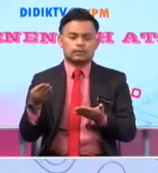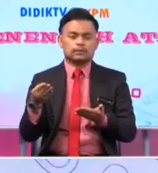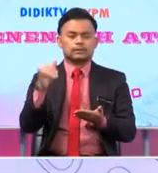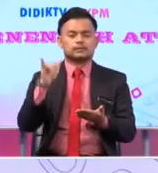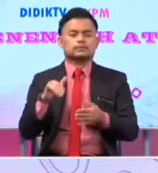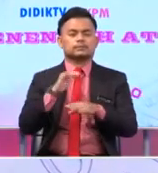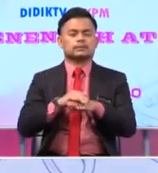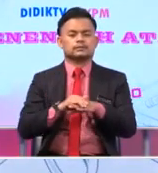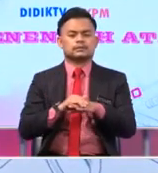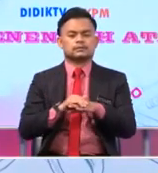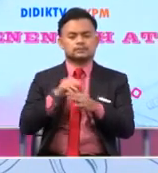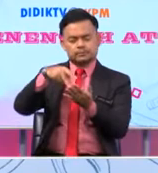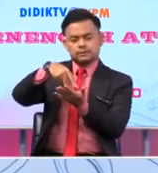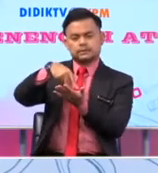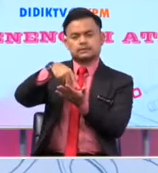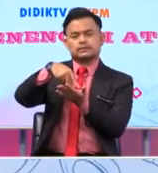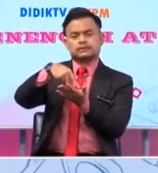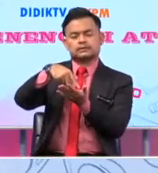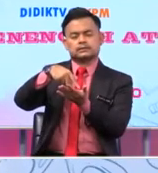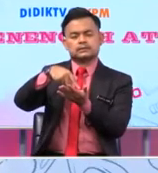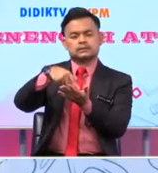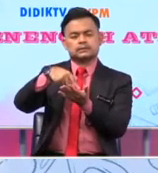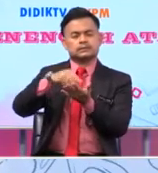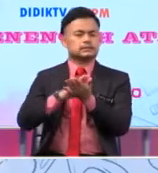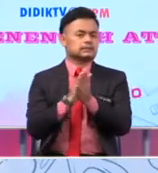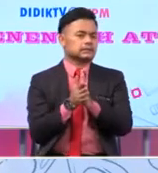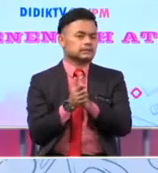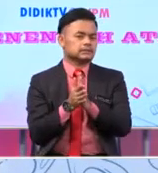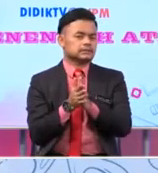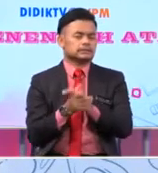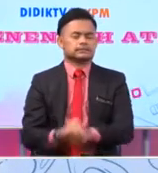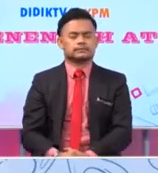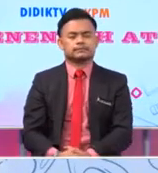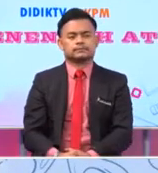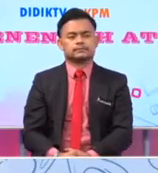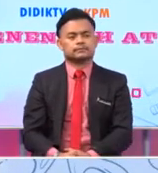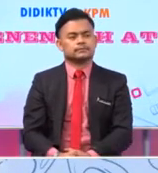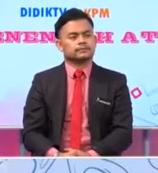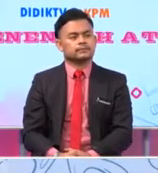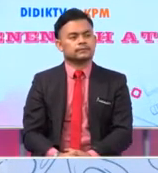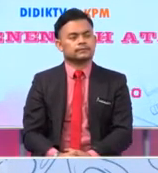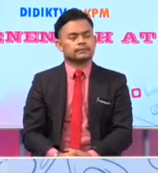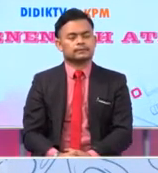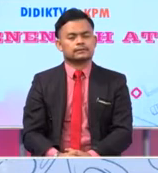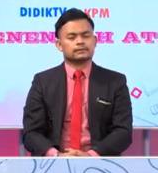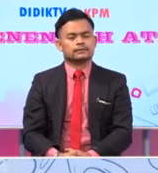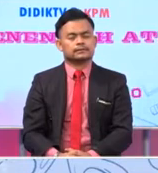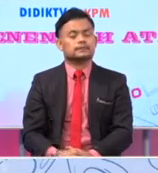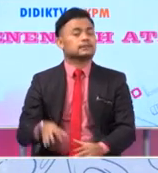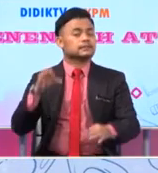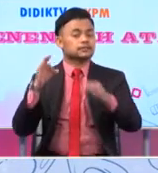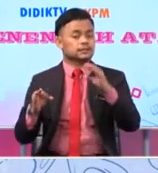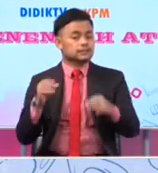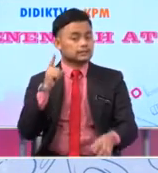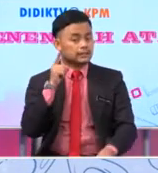woi Oke Oke jadi murid-murid di rumah juga boleh cube menjawab soalan ini Oke soal anda jika anda